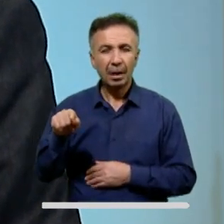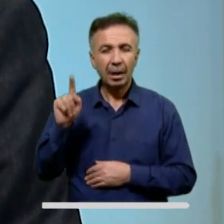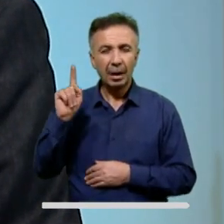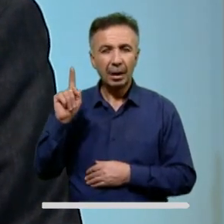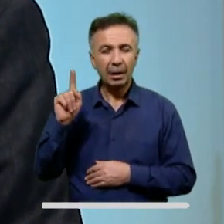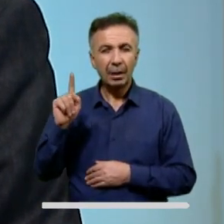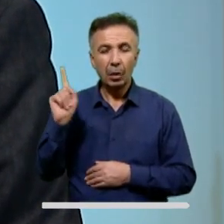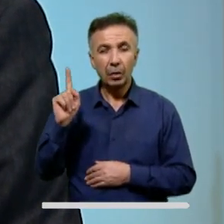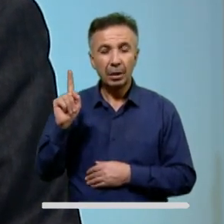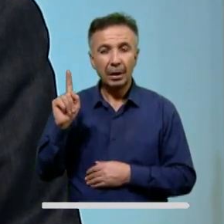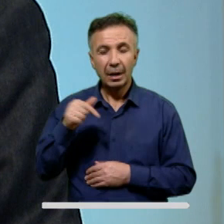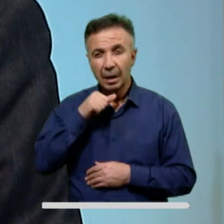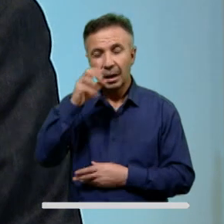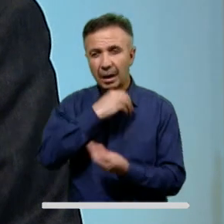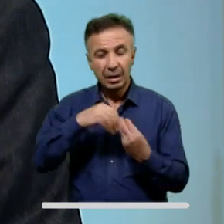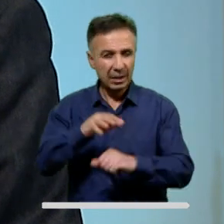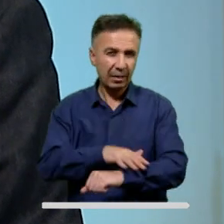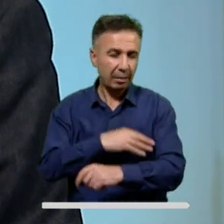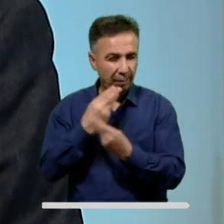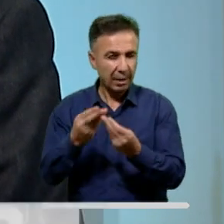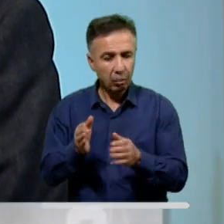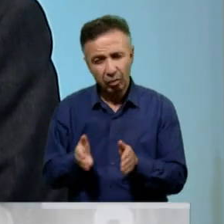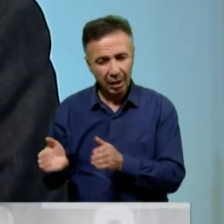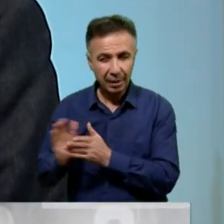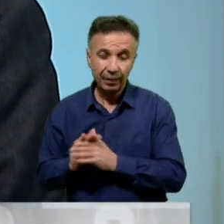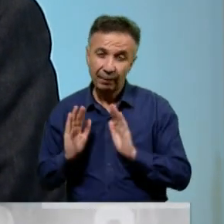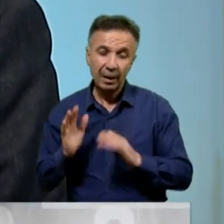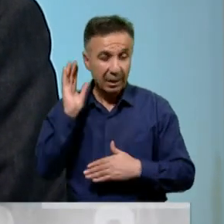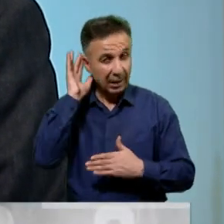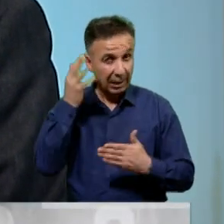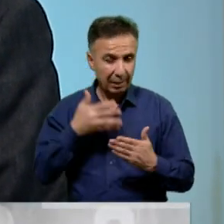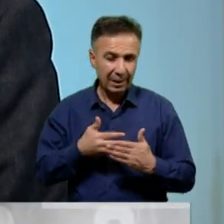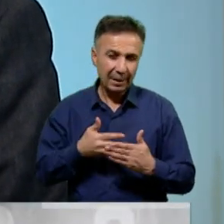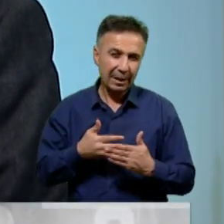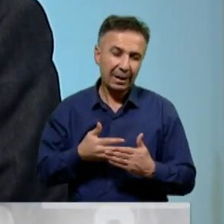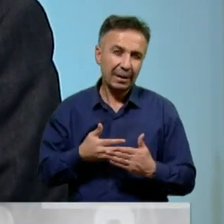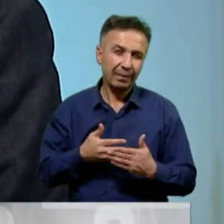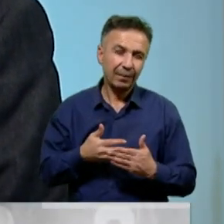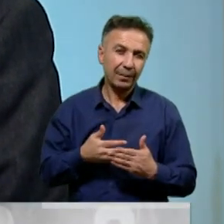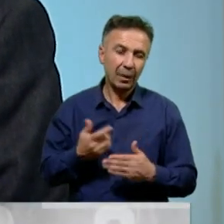verebilir. O ayrı bir meseledir. Fakat ibadetleri tayin eden kim? Cenab-ı